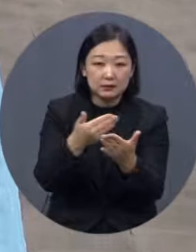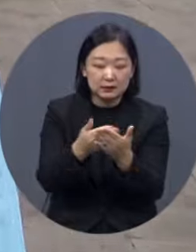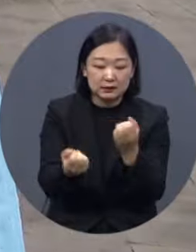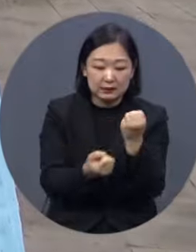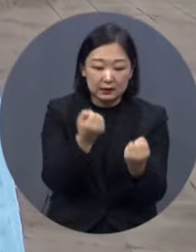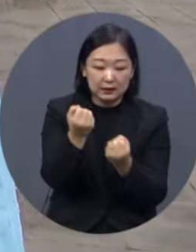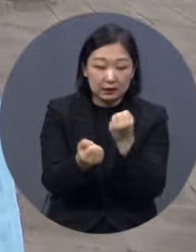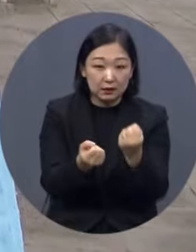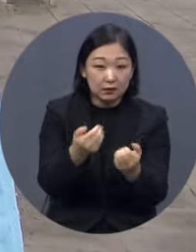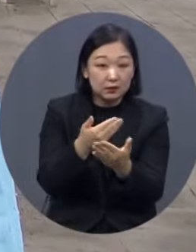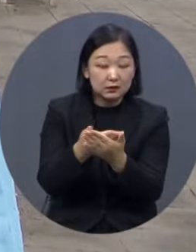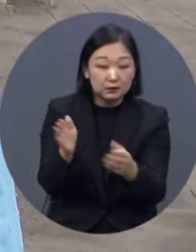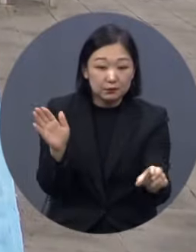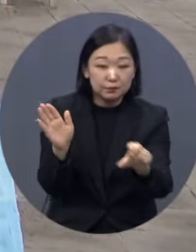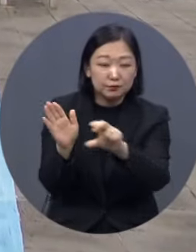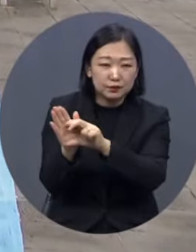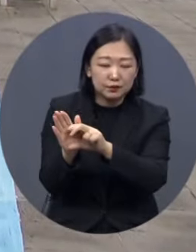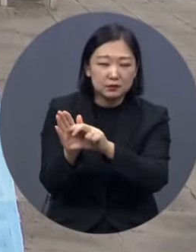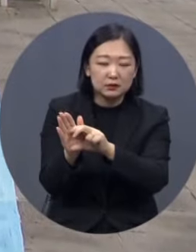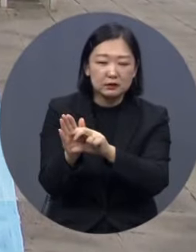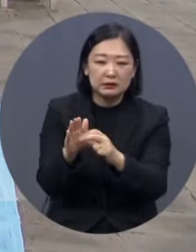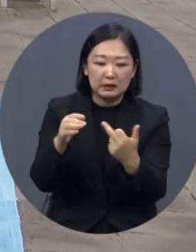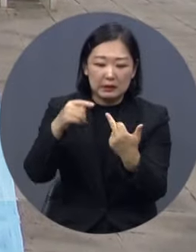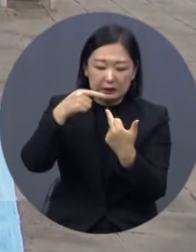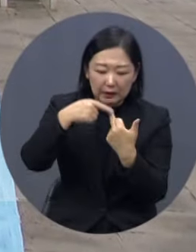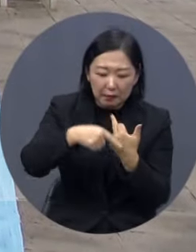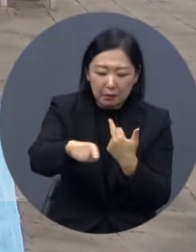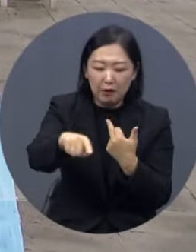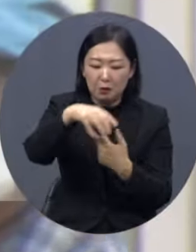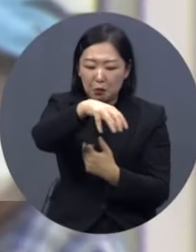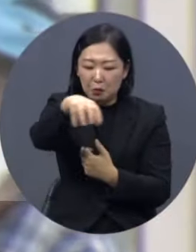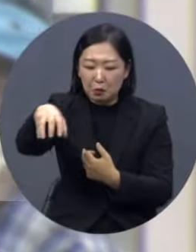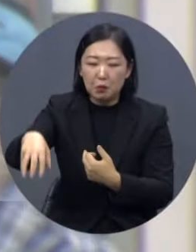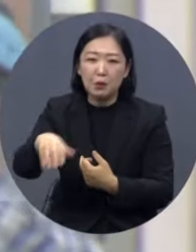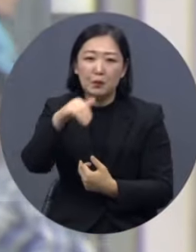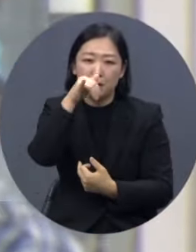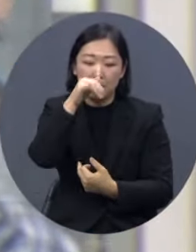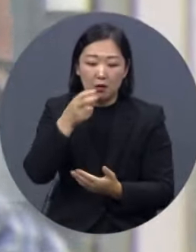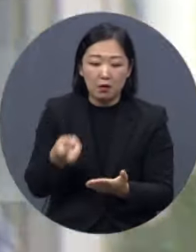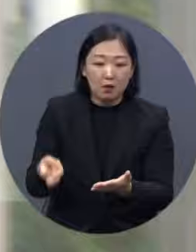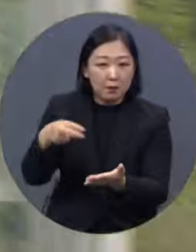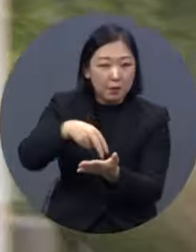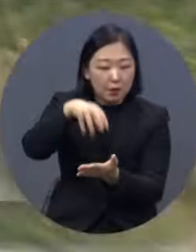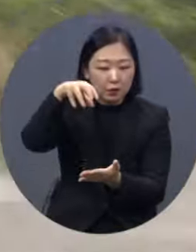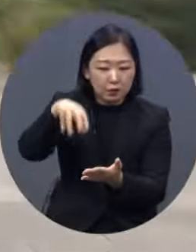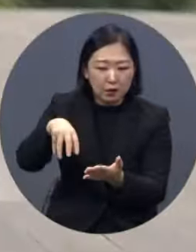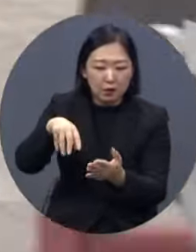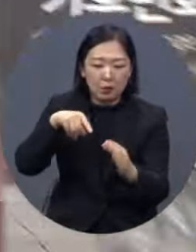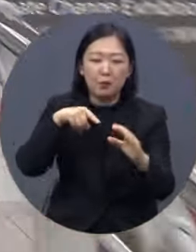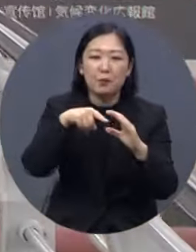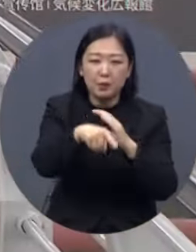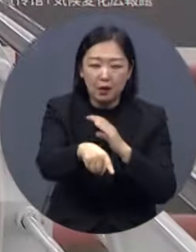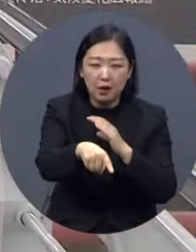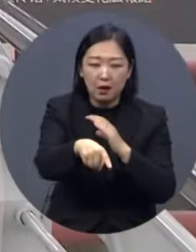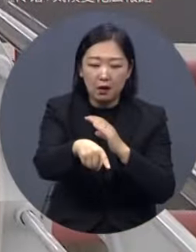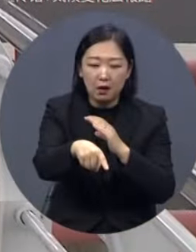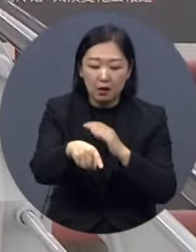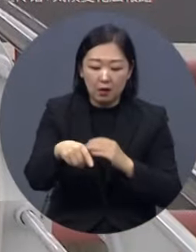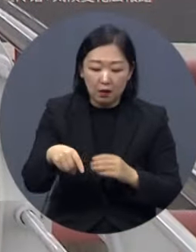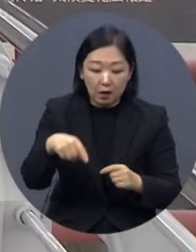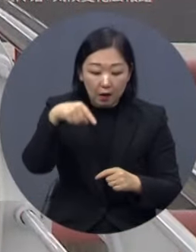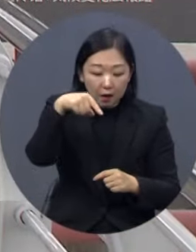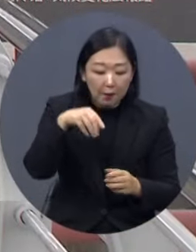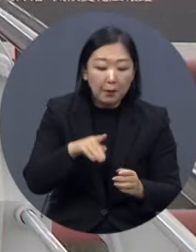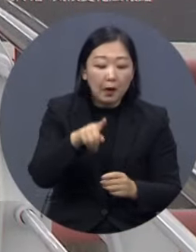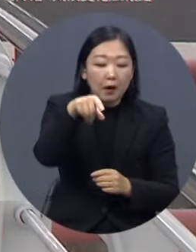자전거길 표시는 산방산 앞까지 군데군데 이어집니다. 버스 정류장을 통과하기도 하고 정류장 앞에서